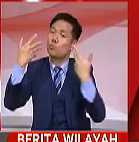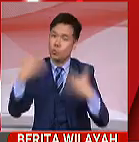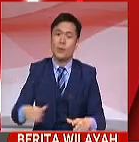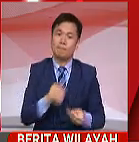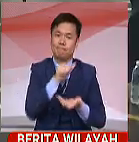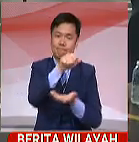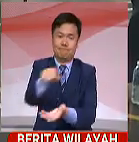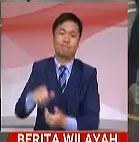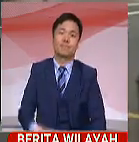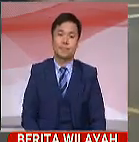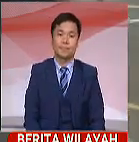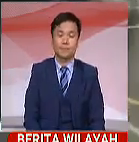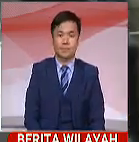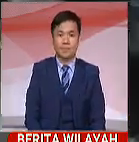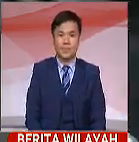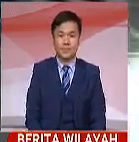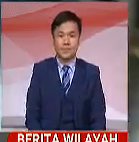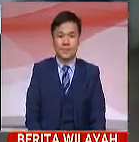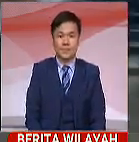diagihkan.